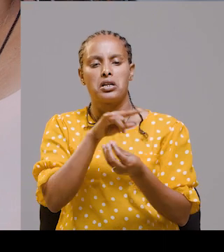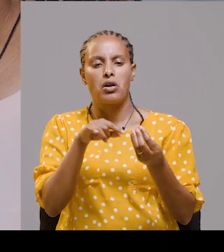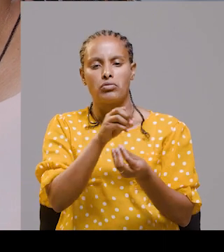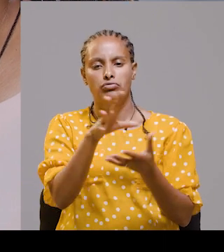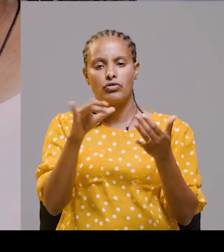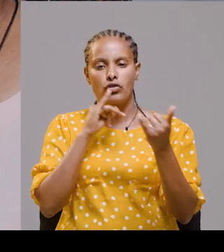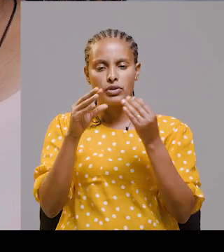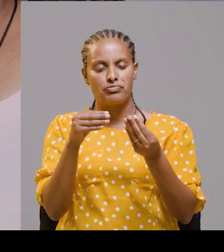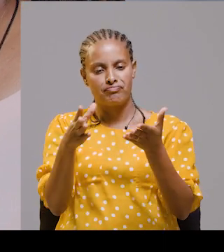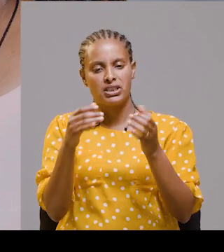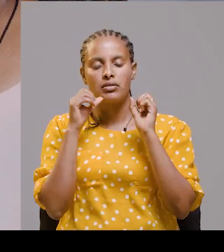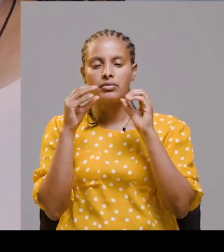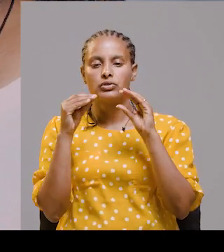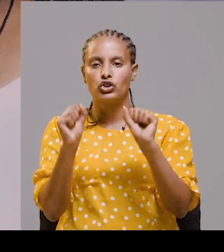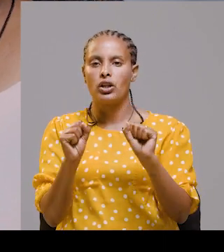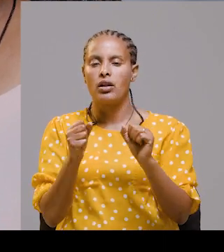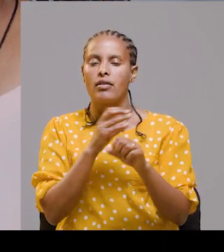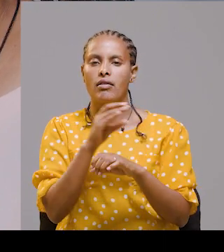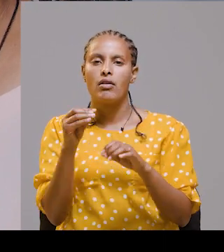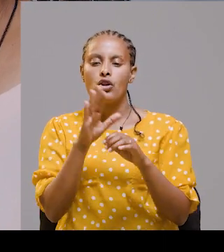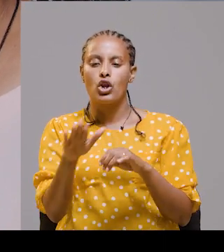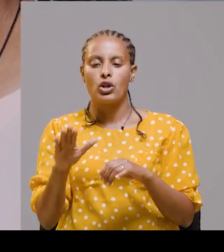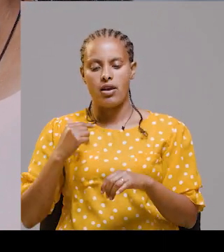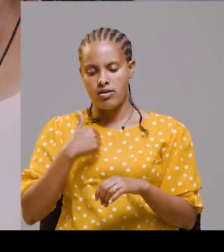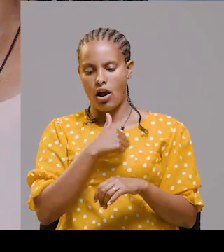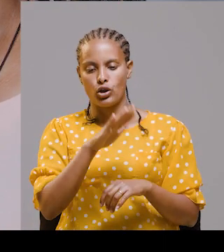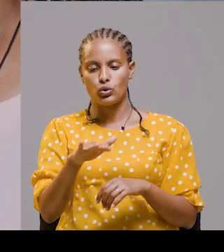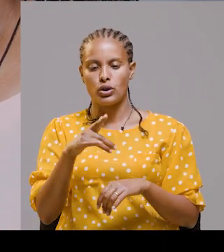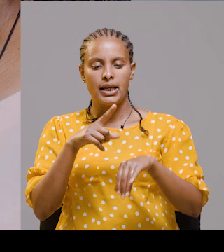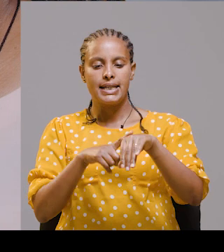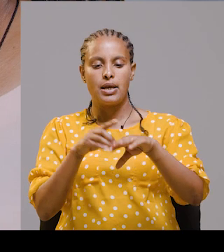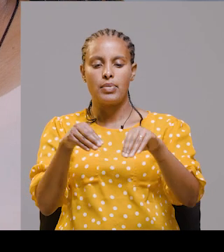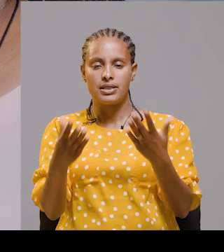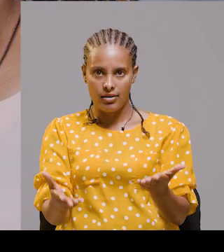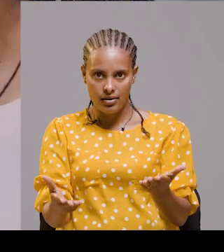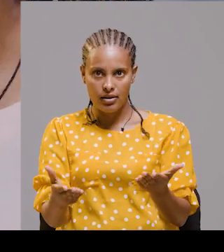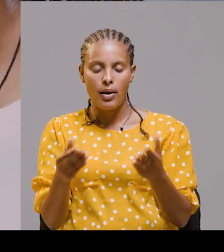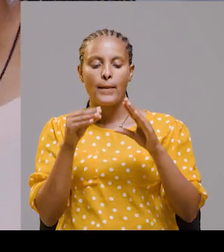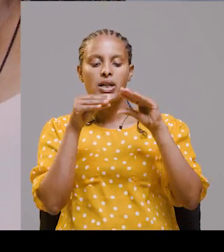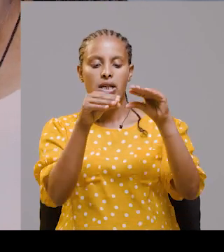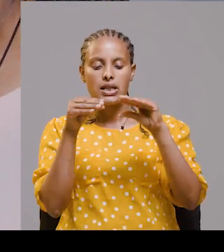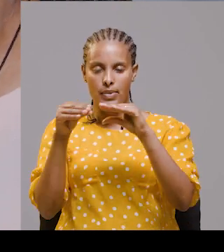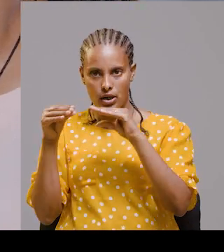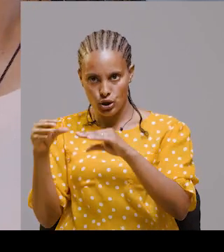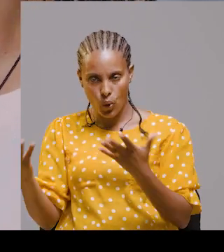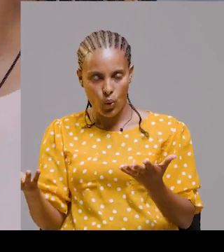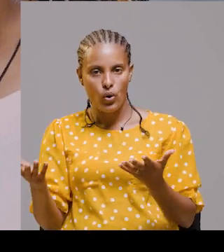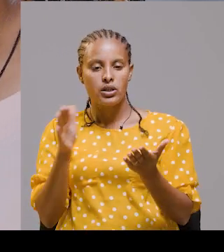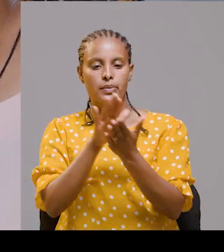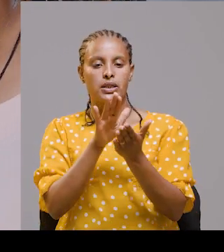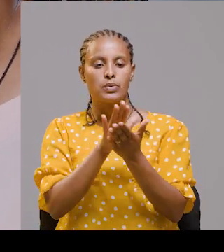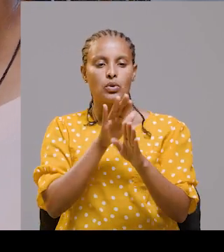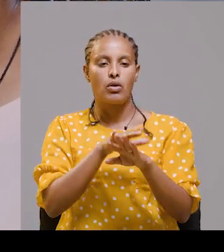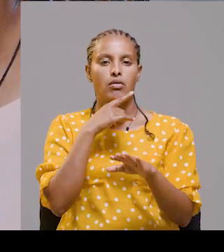ጊዜ ውስጥ ኢንፎርሜሽኑን ማግኘት ይችላልና ለልጆቻችን ጊዜ ብንሰጥ ብናስተምራቸው ትምህርት